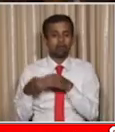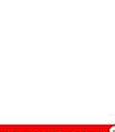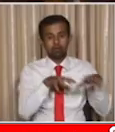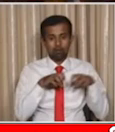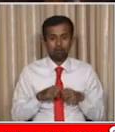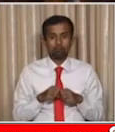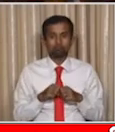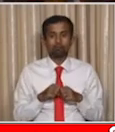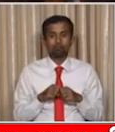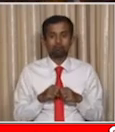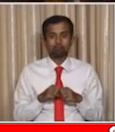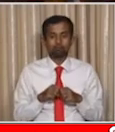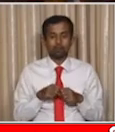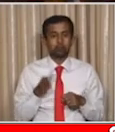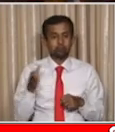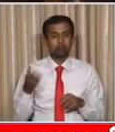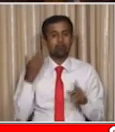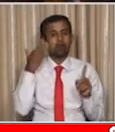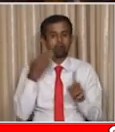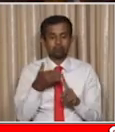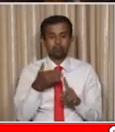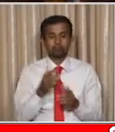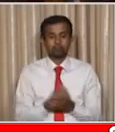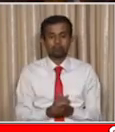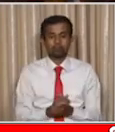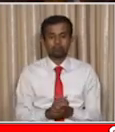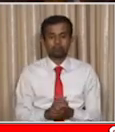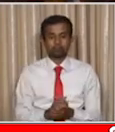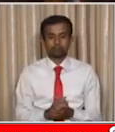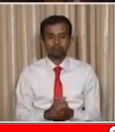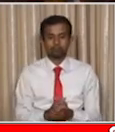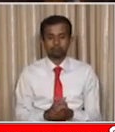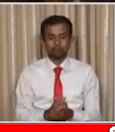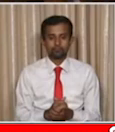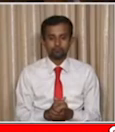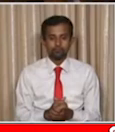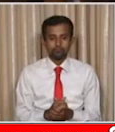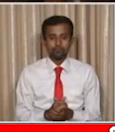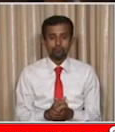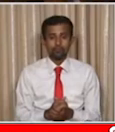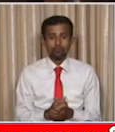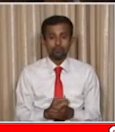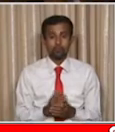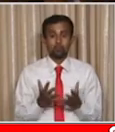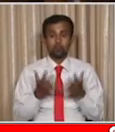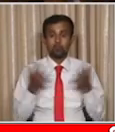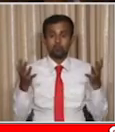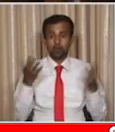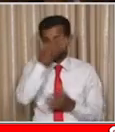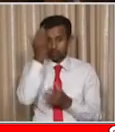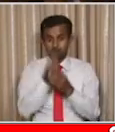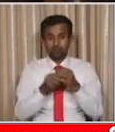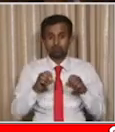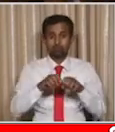பரம்பலை விரிவுபடுத்துகின்ற செயல்பாடின் ஒரு வடிவமாக அந்த மகாவலி அதிகார சபை தந்திரமாக விடுவிக்கிற